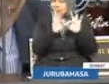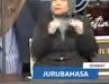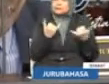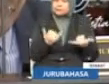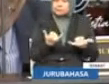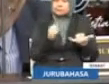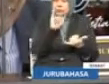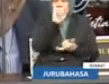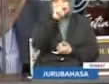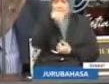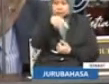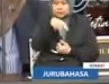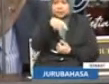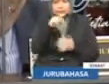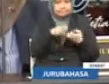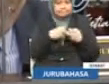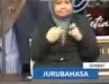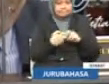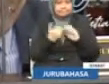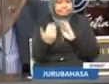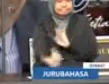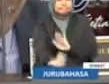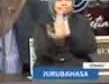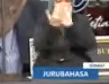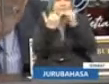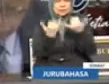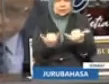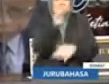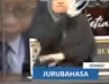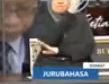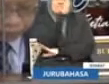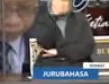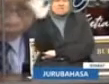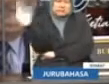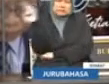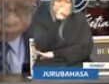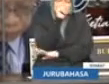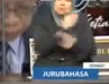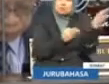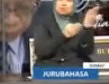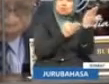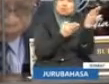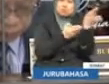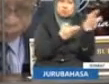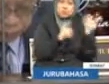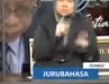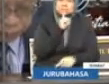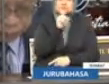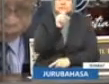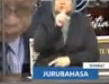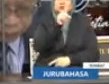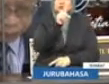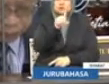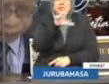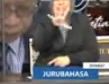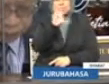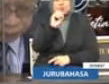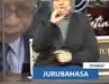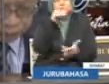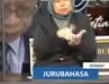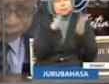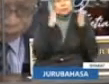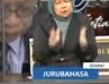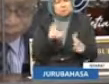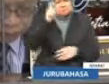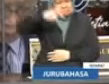jatuh terbentur masalah yang dihadapi oleh Perancis menindas yang lemah lebih dari 150000